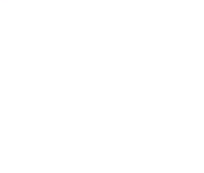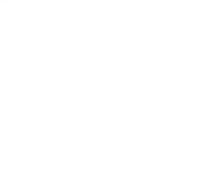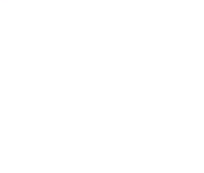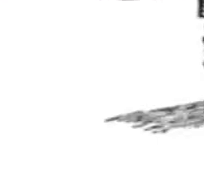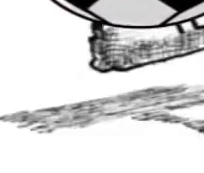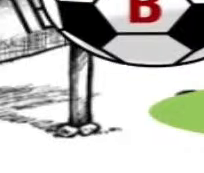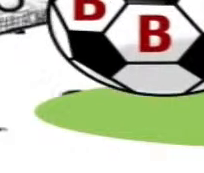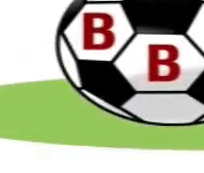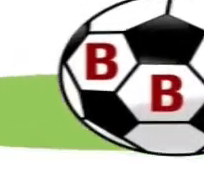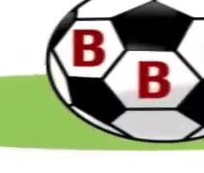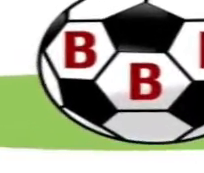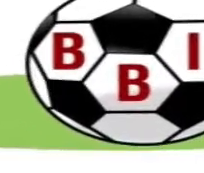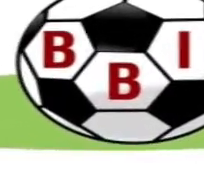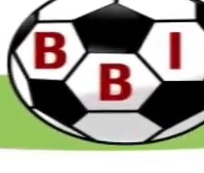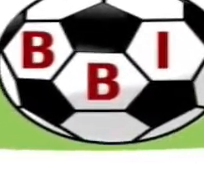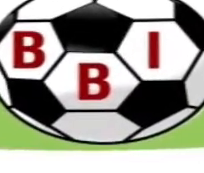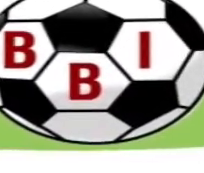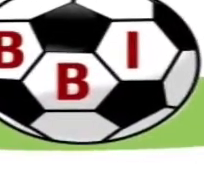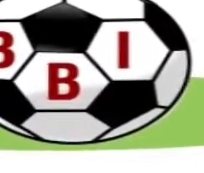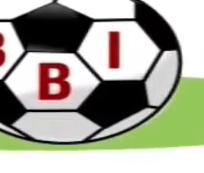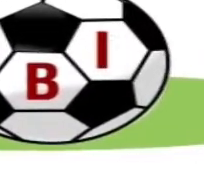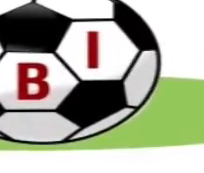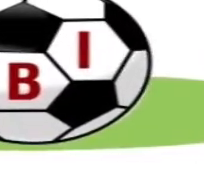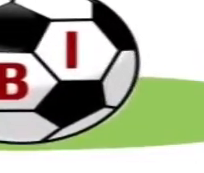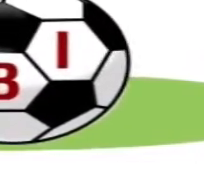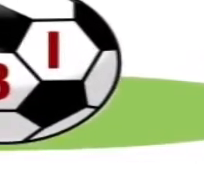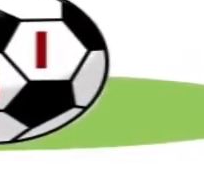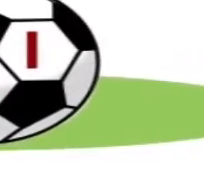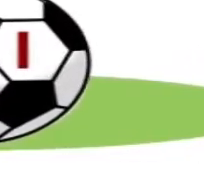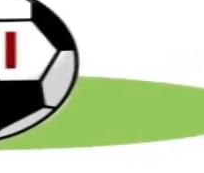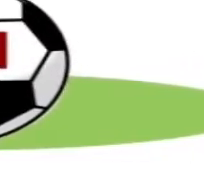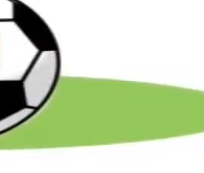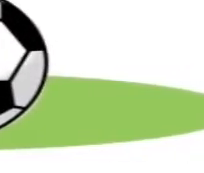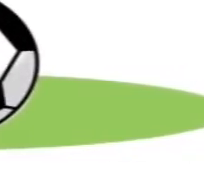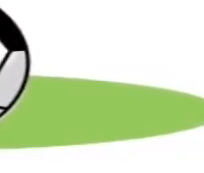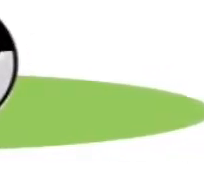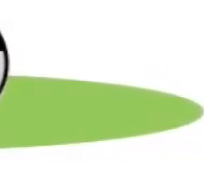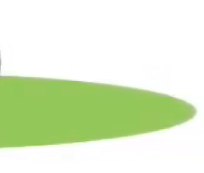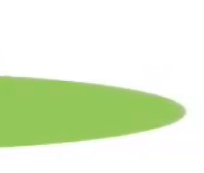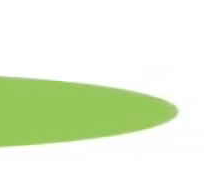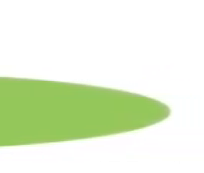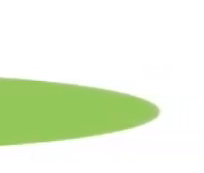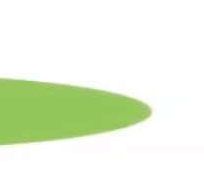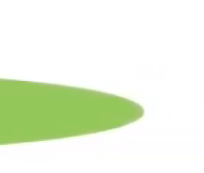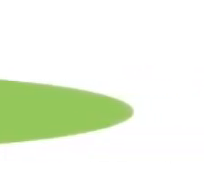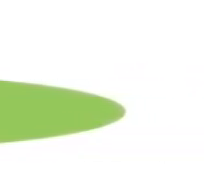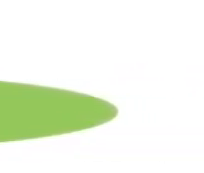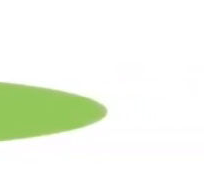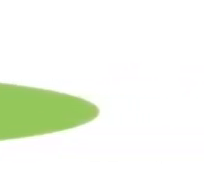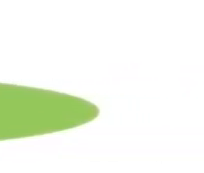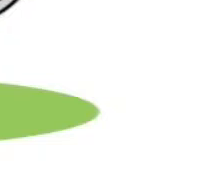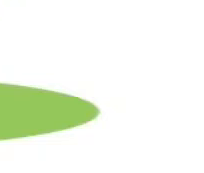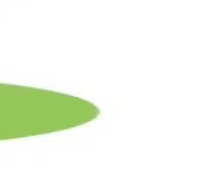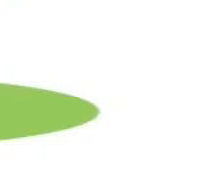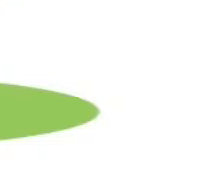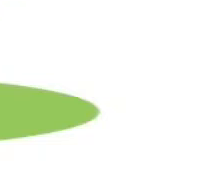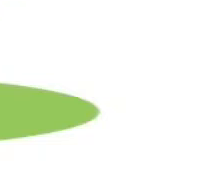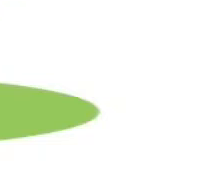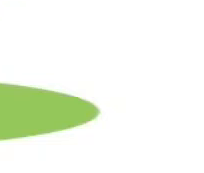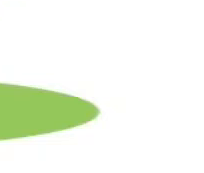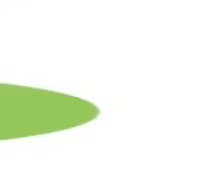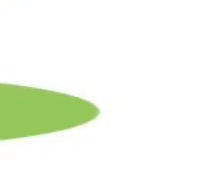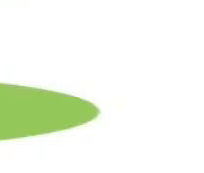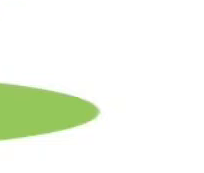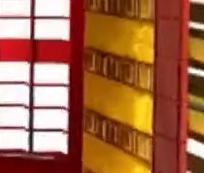IEBC, ambayo baada ya kuzikagua waliwasilisha mswada wa BBI kwa mabunge ya kaunti zote